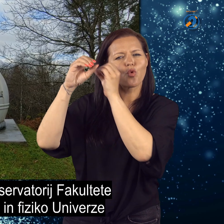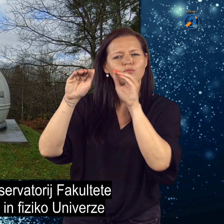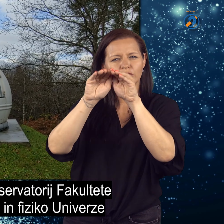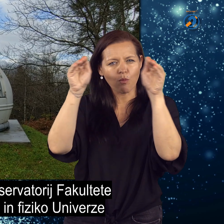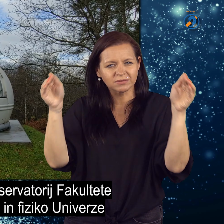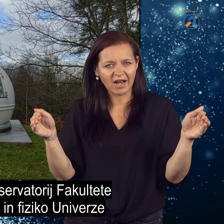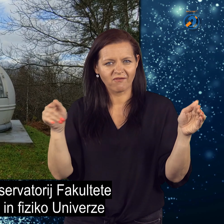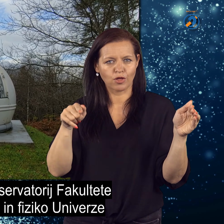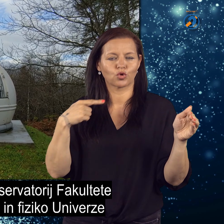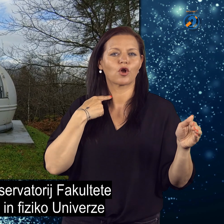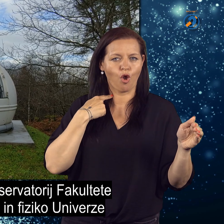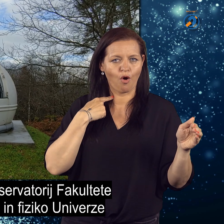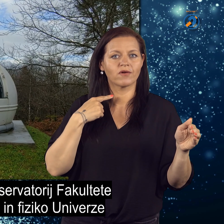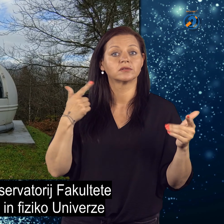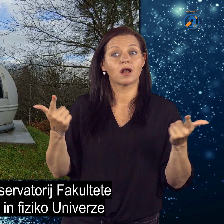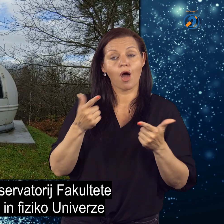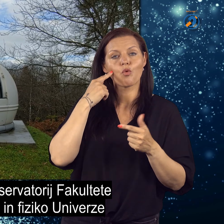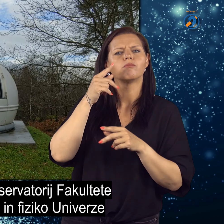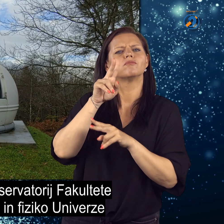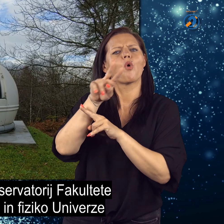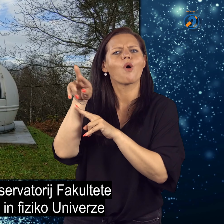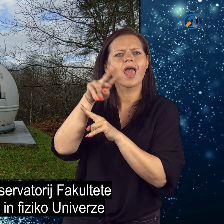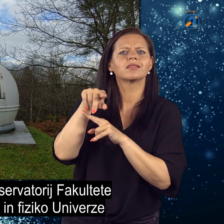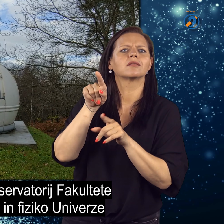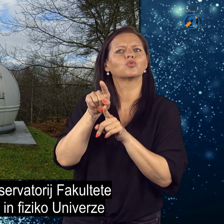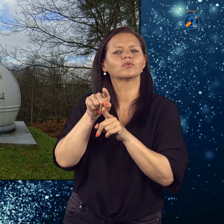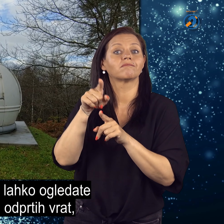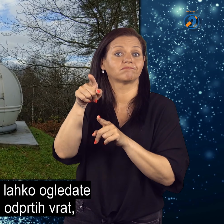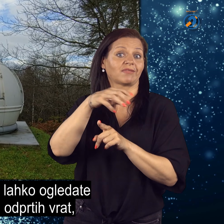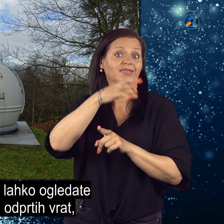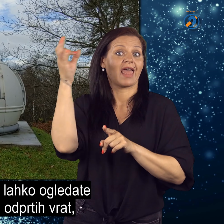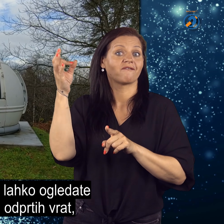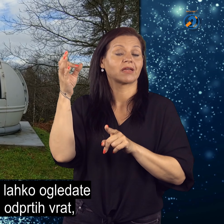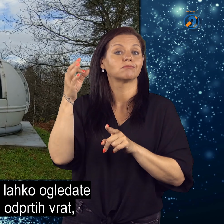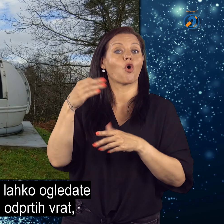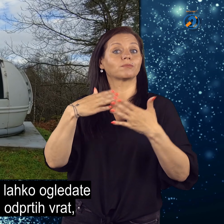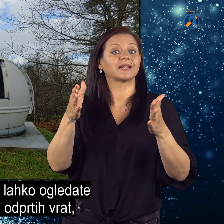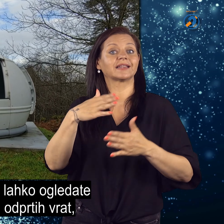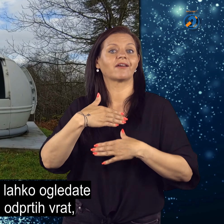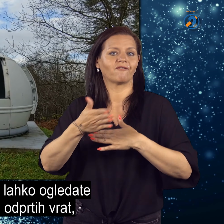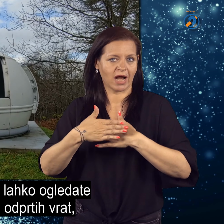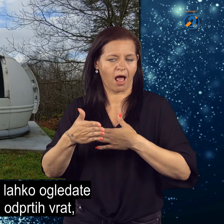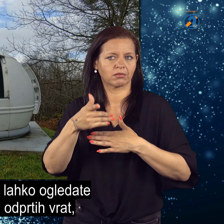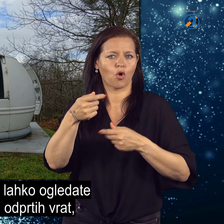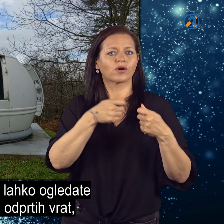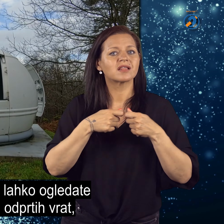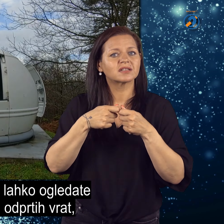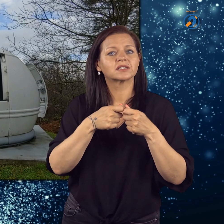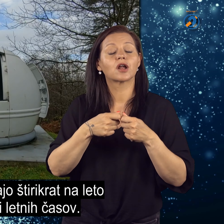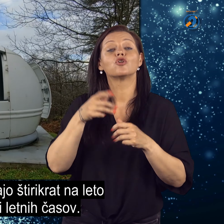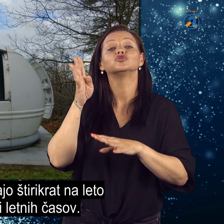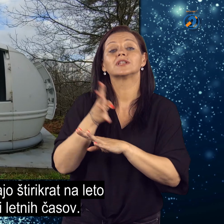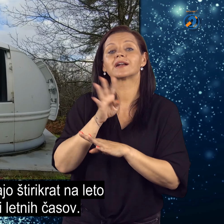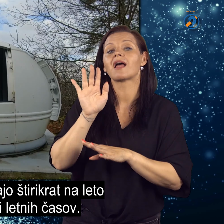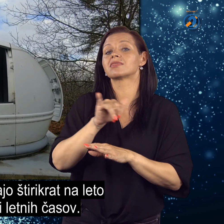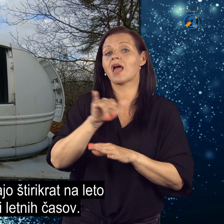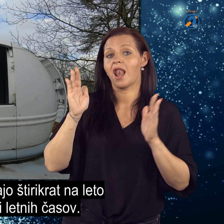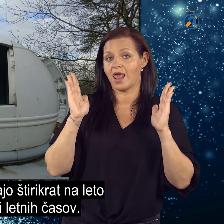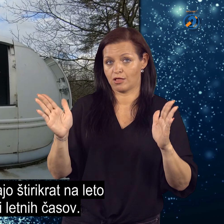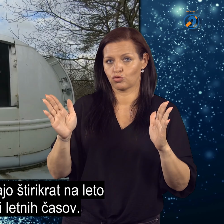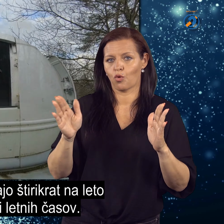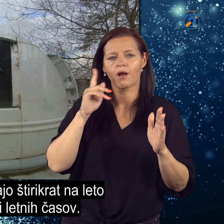Astronomski observatori Golovec lahko gledate ob nevih odprtih vrat, ki jih organizirajo štirikrat na leto v menjavi letnih časov.